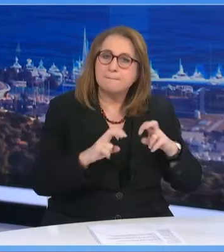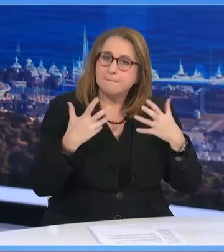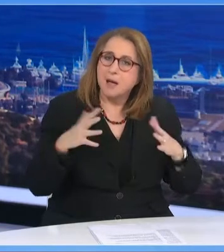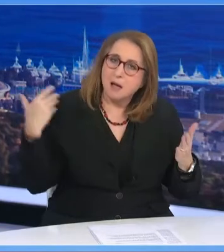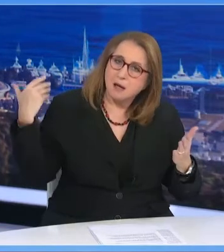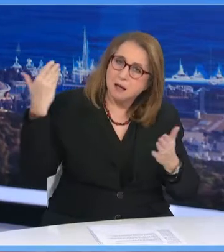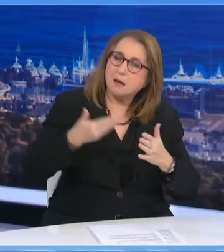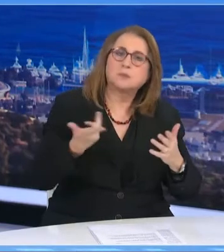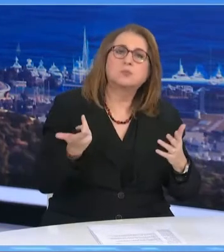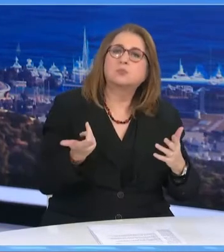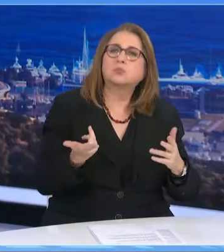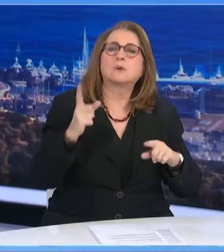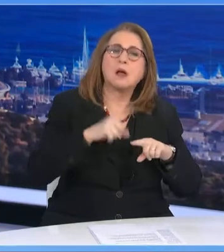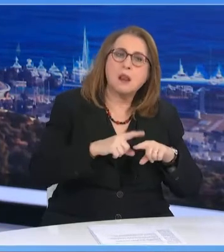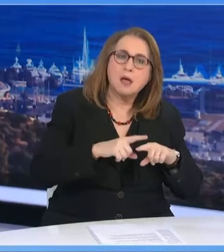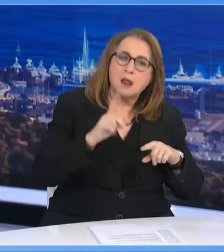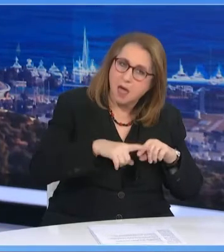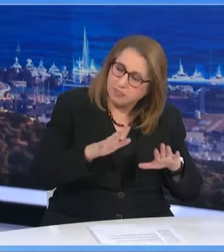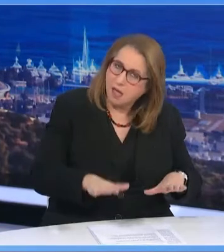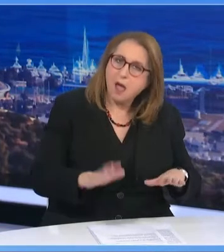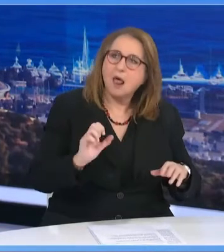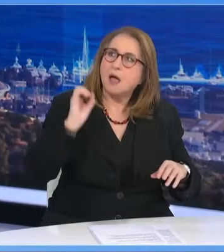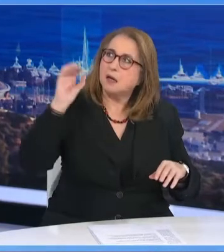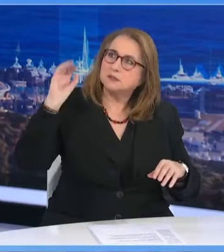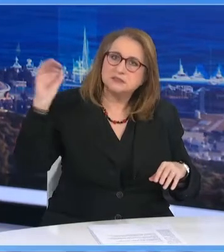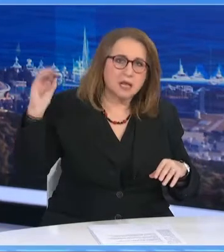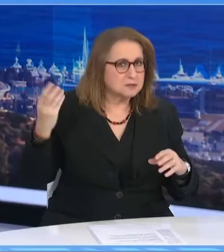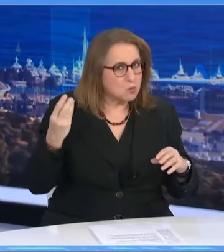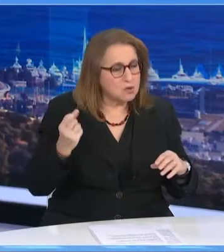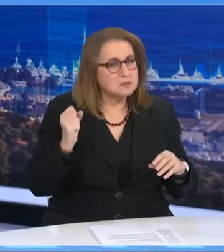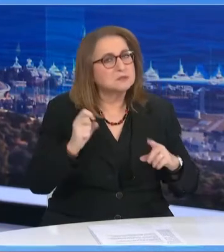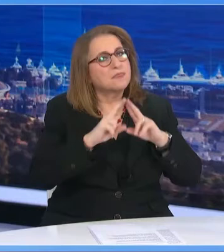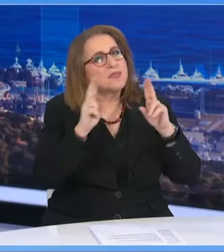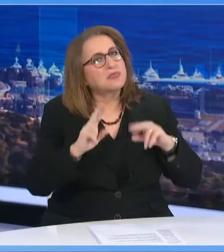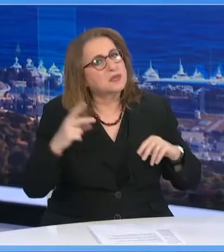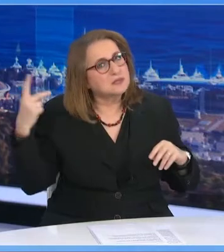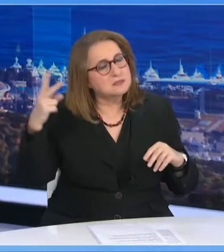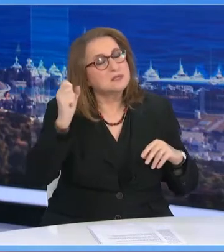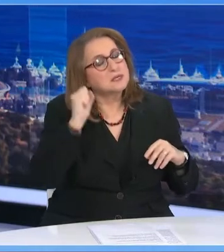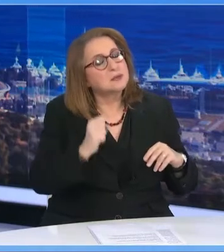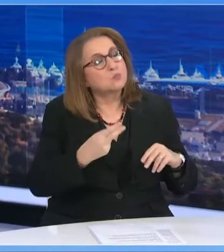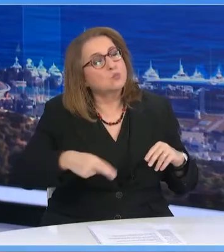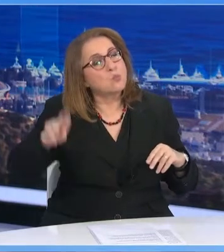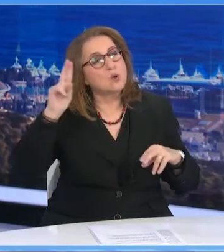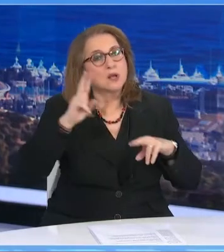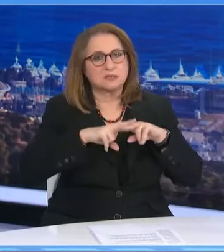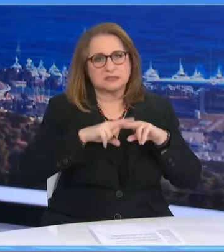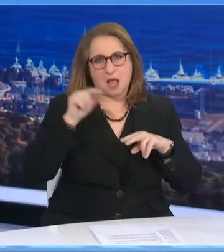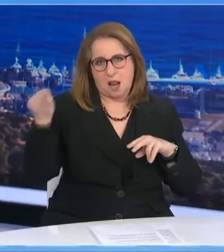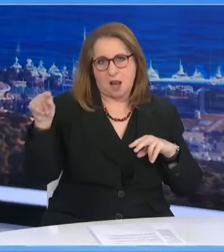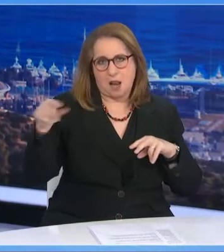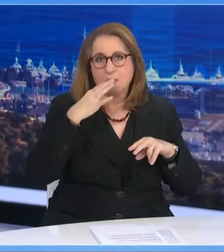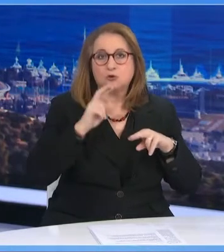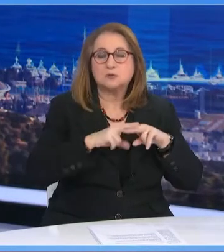από το Ισραήλ που ήταν το πρωτοπόρο στην παρουσίαση δεδομένων από μελέτες.